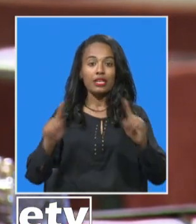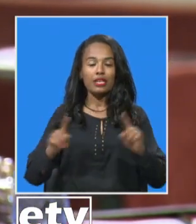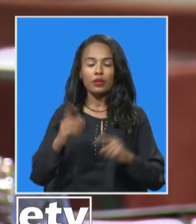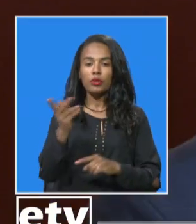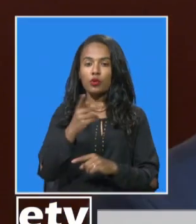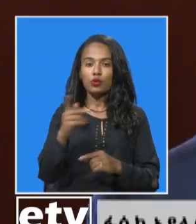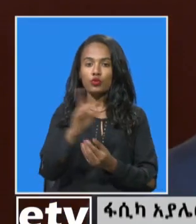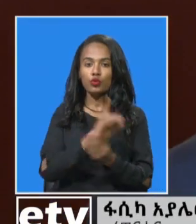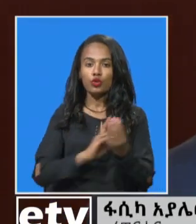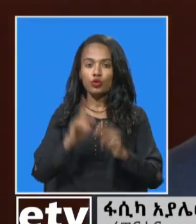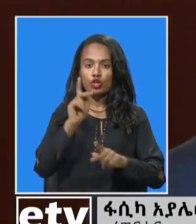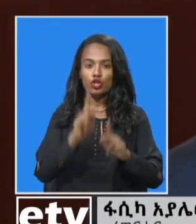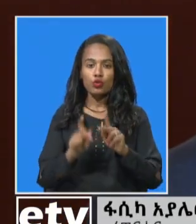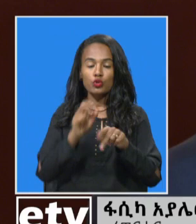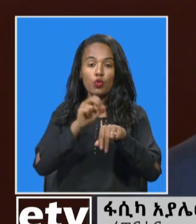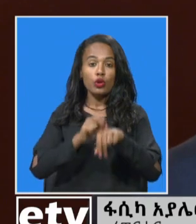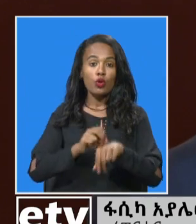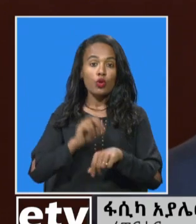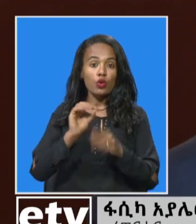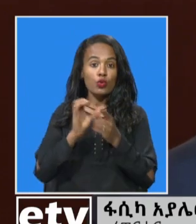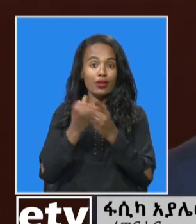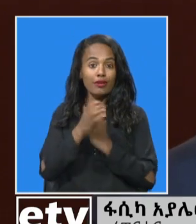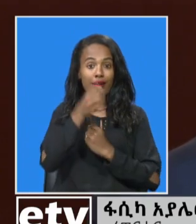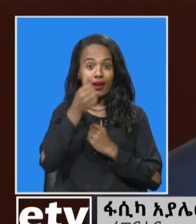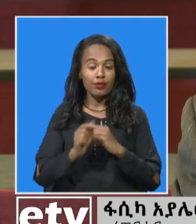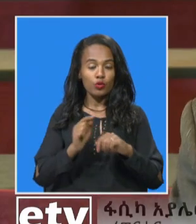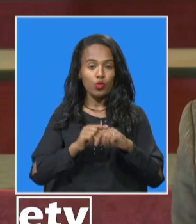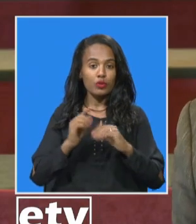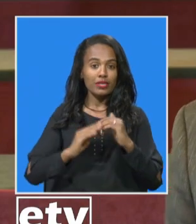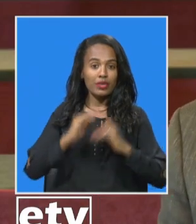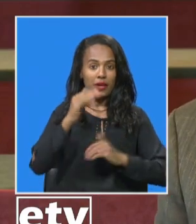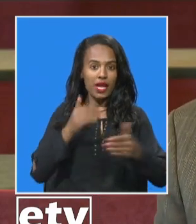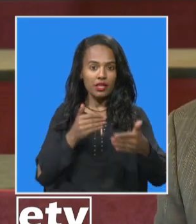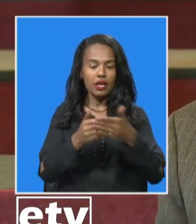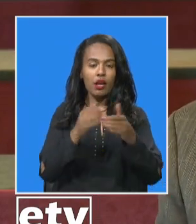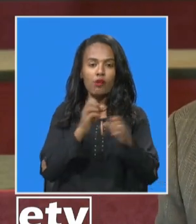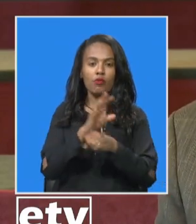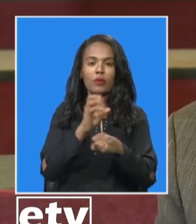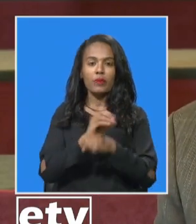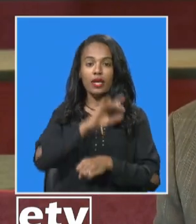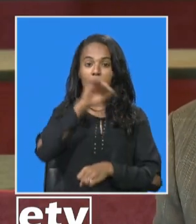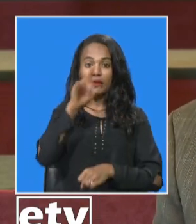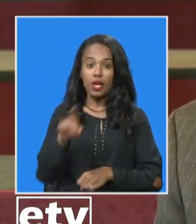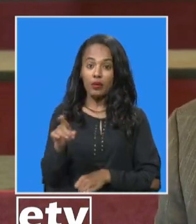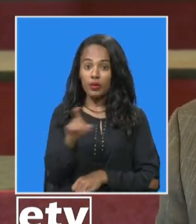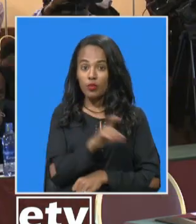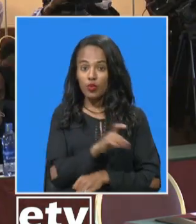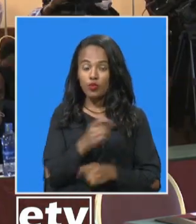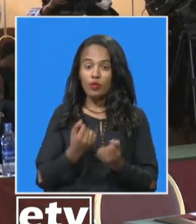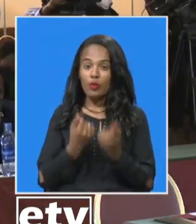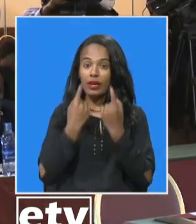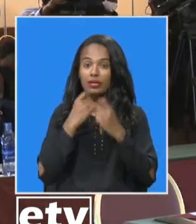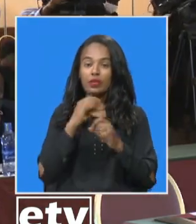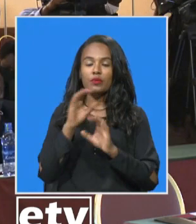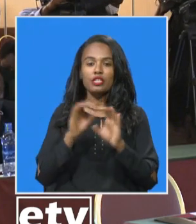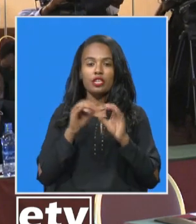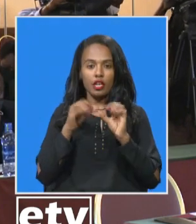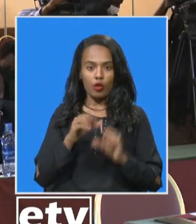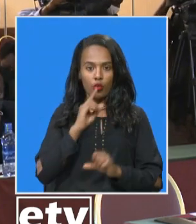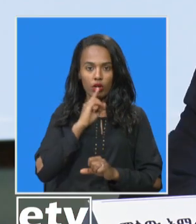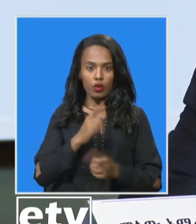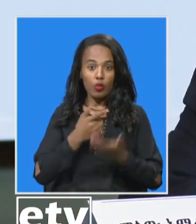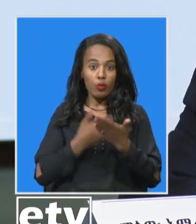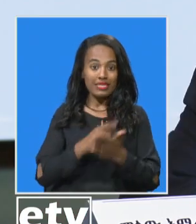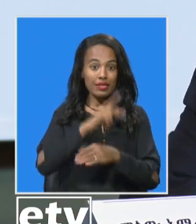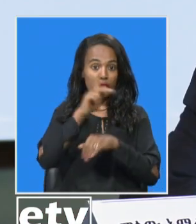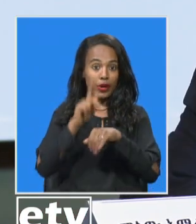የሁለቱ ክልሎች ህዝቦች ወቅታዊ ሁኔታ ከየትኛውም ጊዜ በላይ ተቀራርቦ መምከር የሚጠይቅበት መሆኑን በመገንዘብ ሲካሄድ የቆየ ነው።